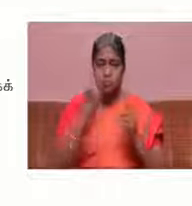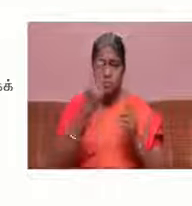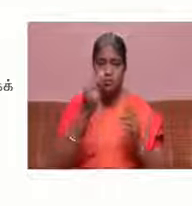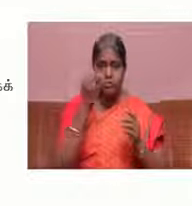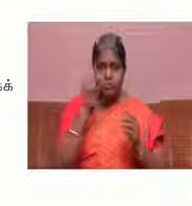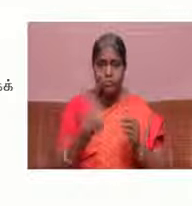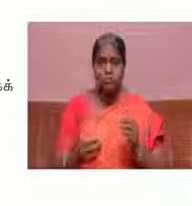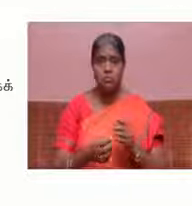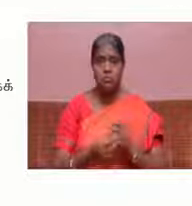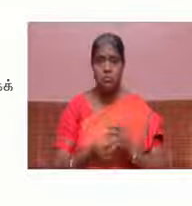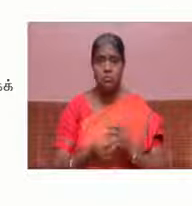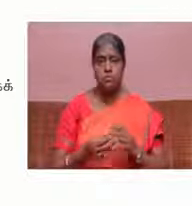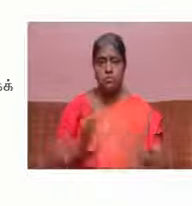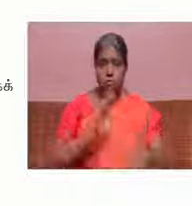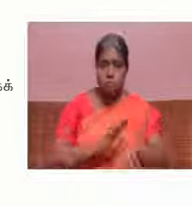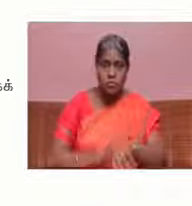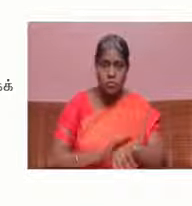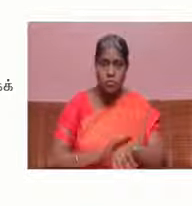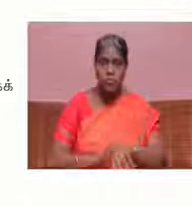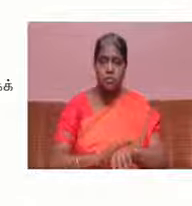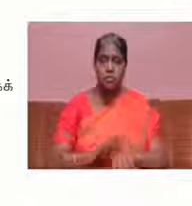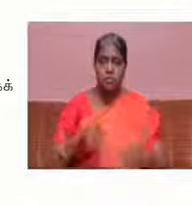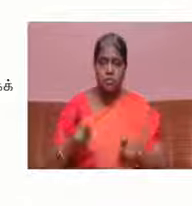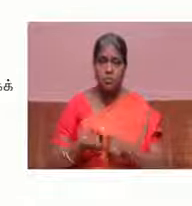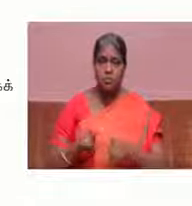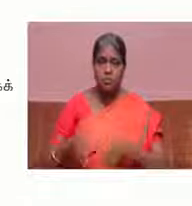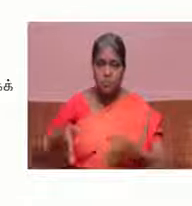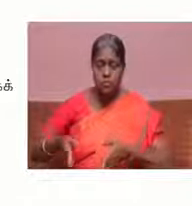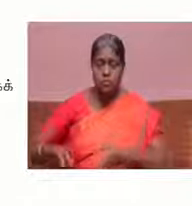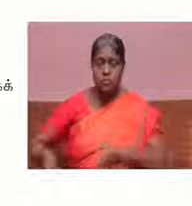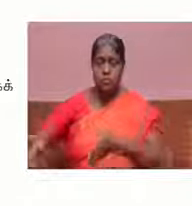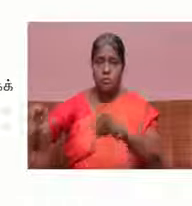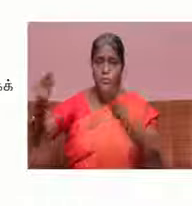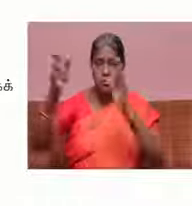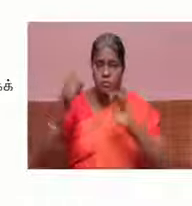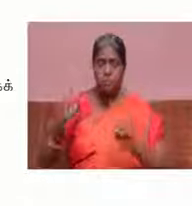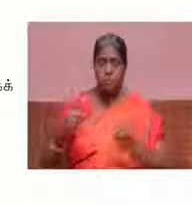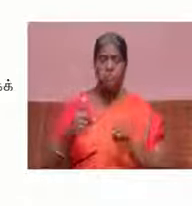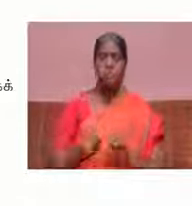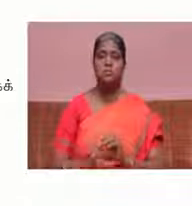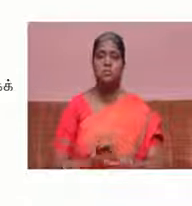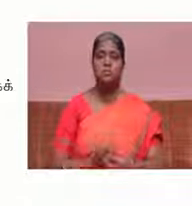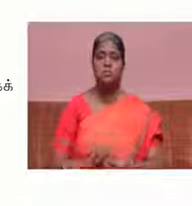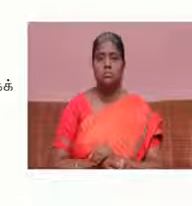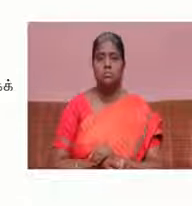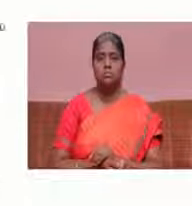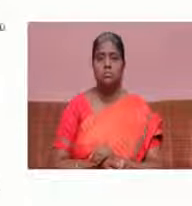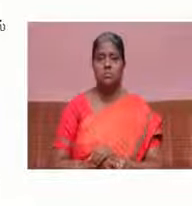பார்வை குறைபாடு உள்ளவர்கள் தொடுமுறைப்படி பாதையினை சரியாக கணிக்கும் வண்ணம் பாதை அமைக்கப்பட